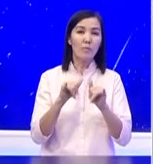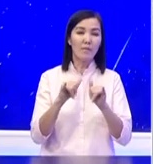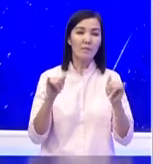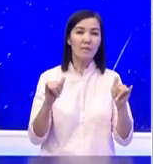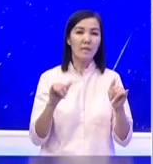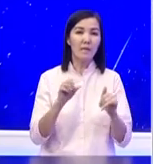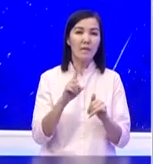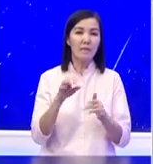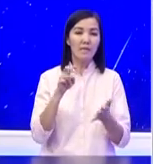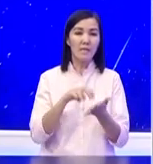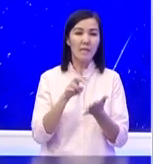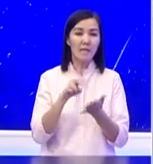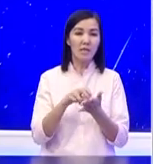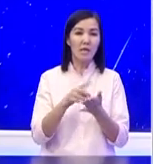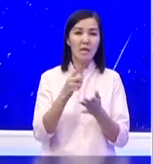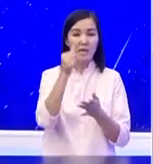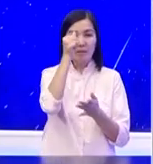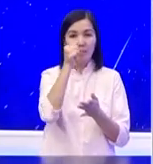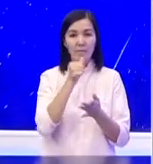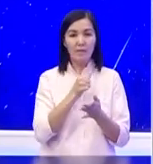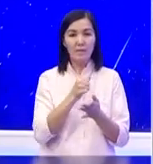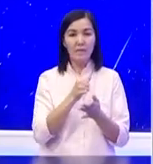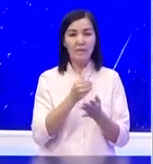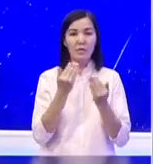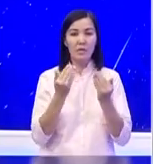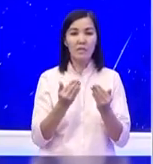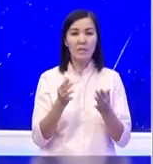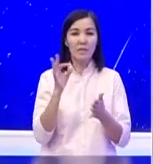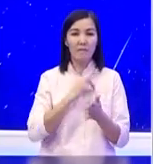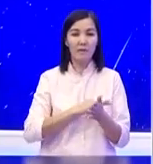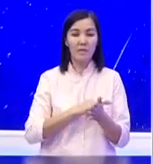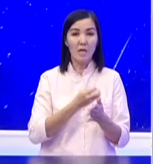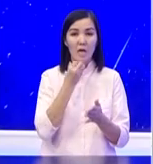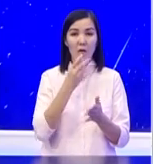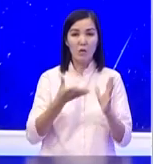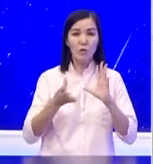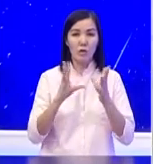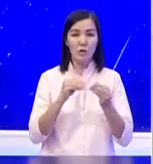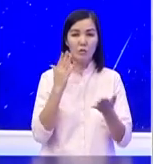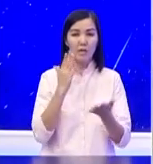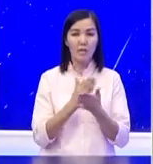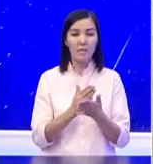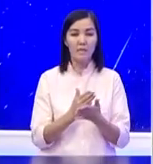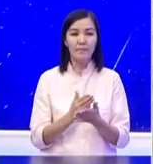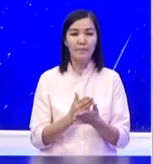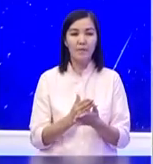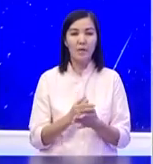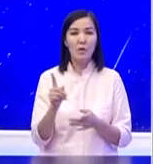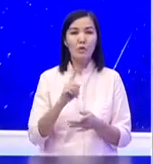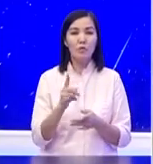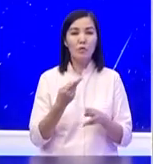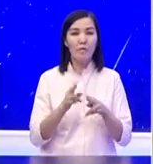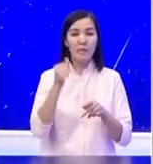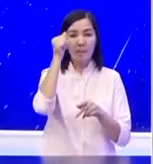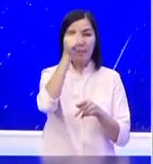азиатской саранчи. Мы уже работаем месяц, и анализ на биологическую эффективность показывает хорошие результаты. Также стоит отметить, что в текущем